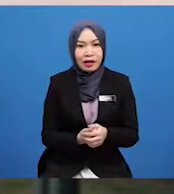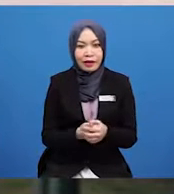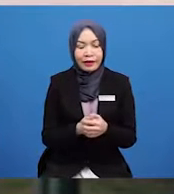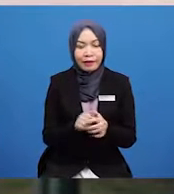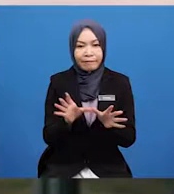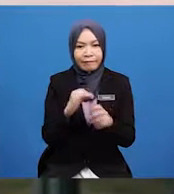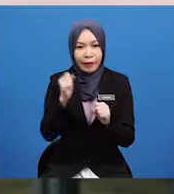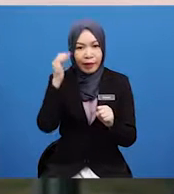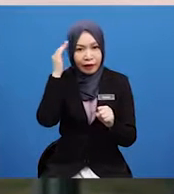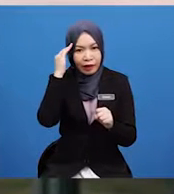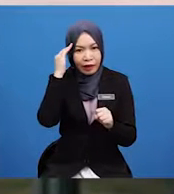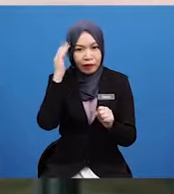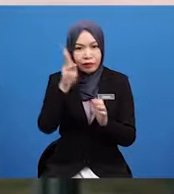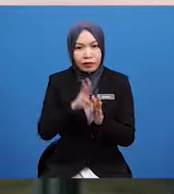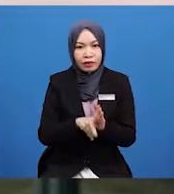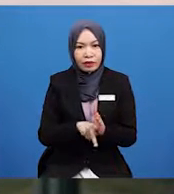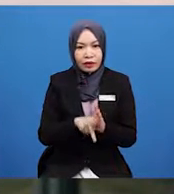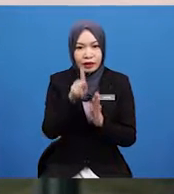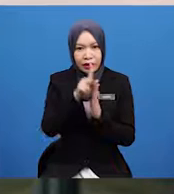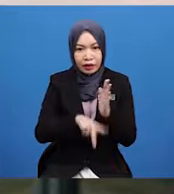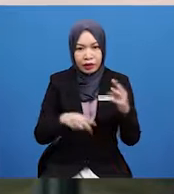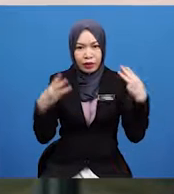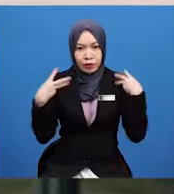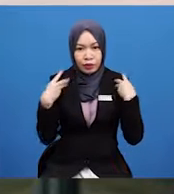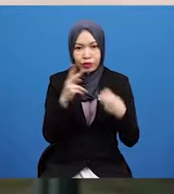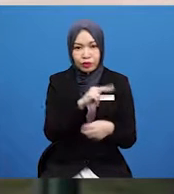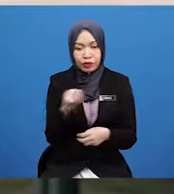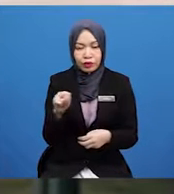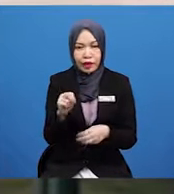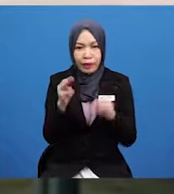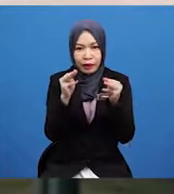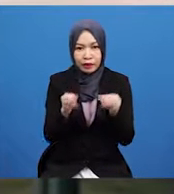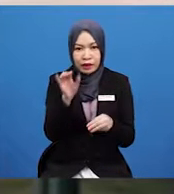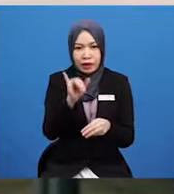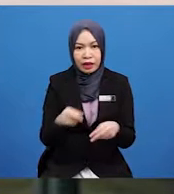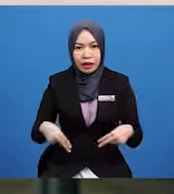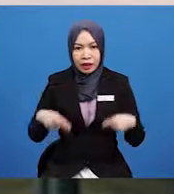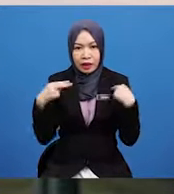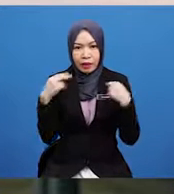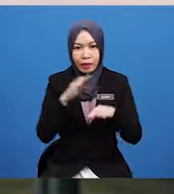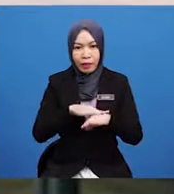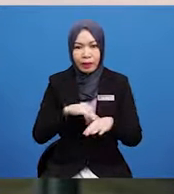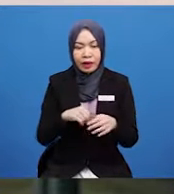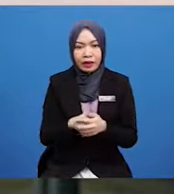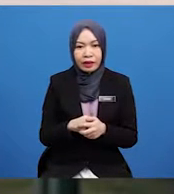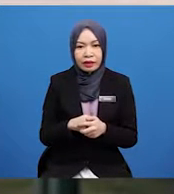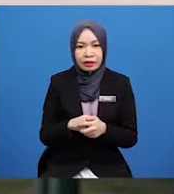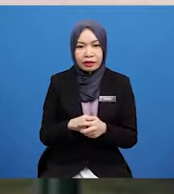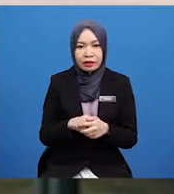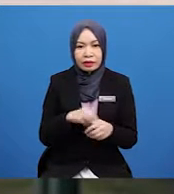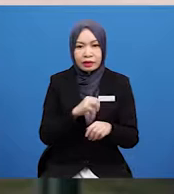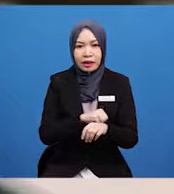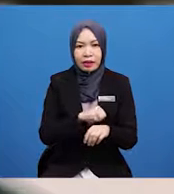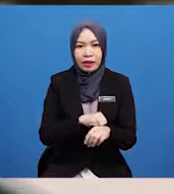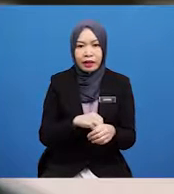ke lokasi manusia yang hidup pada zaman paleolitik zaman mesolitik zaman neolitik dan zaman